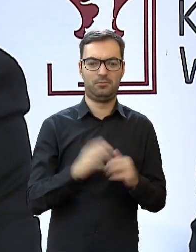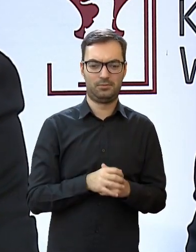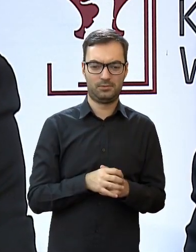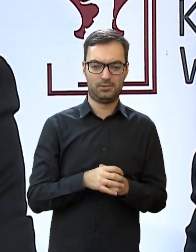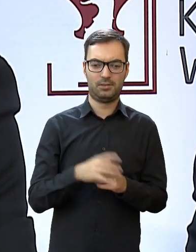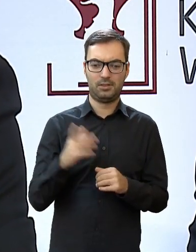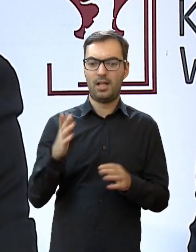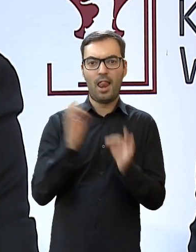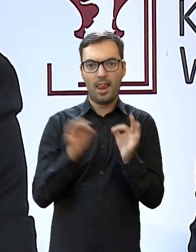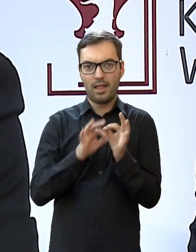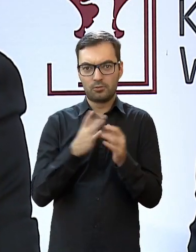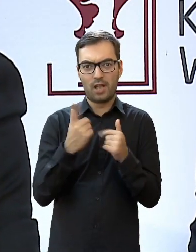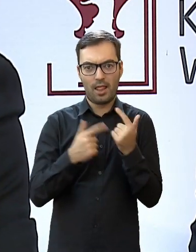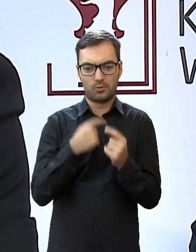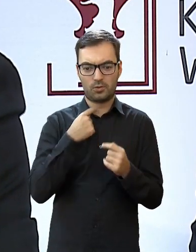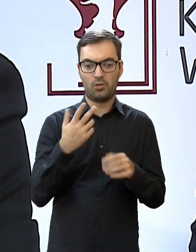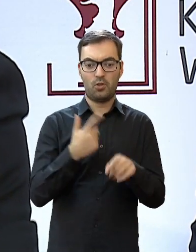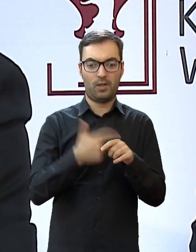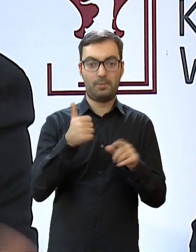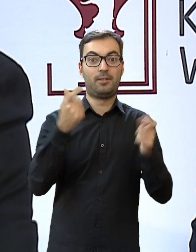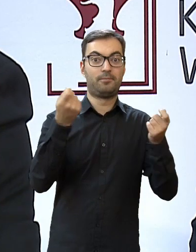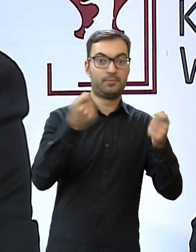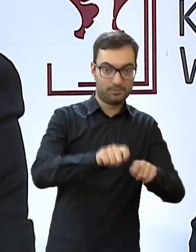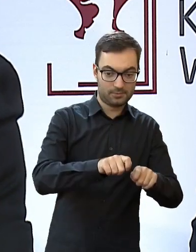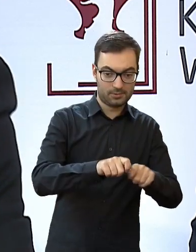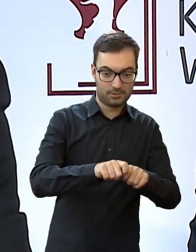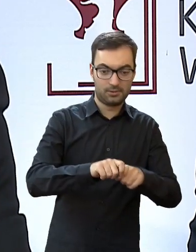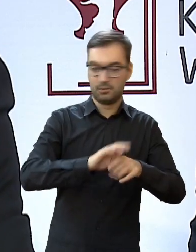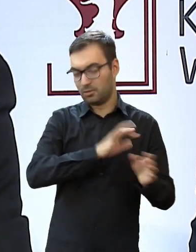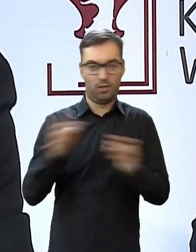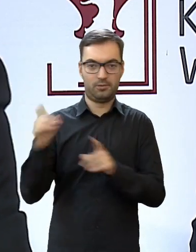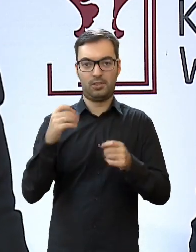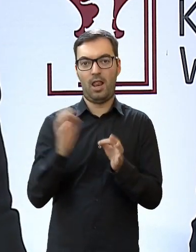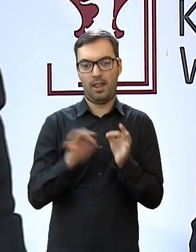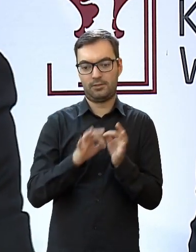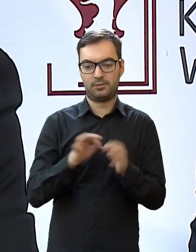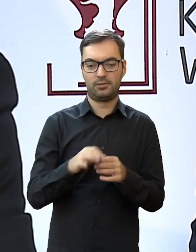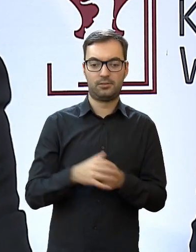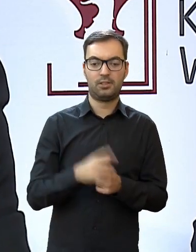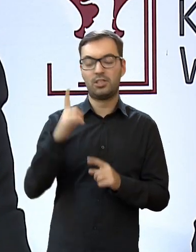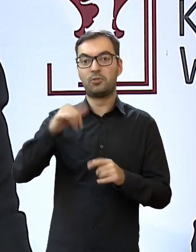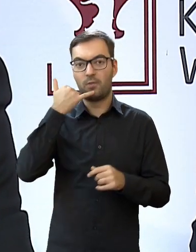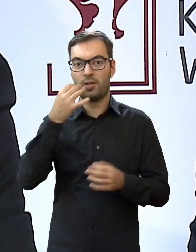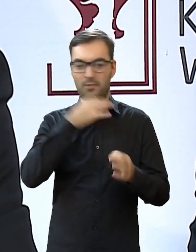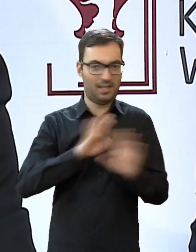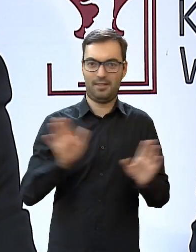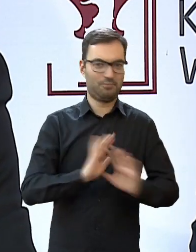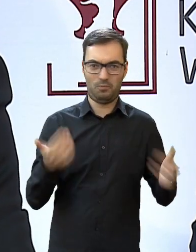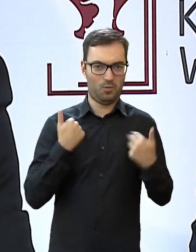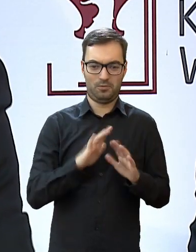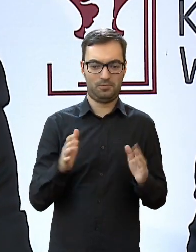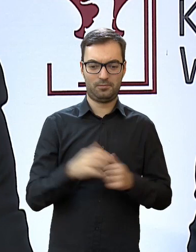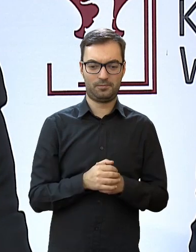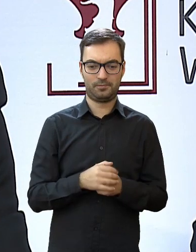liczyły głosy, bo 21.00 zamykamy, tak, wysypują i rozliczą. Dzwonią do nas, pytają, różnego, nie było. Było mnie